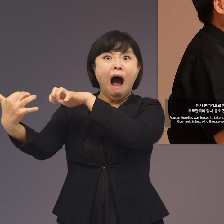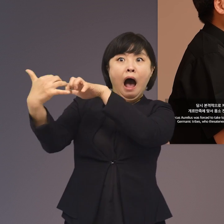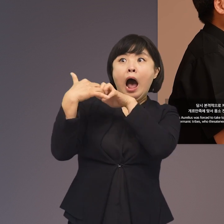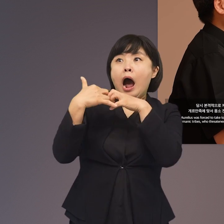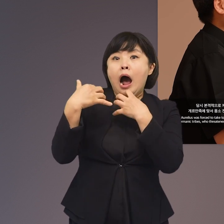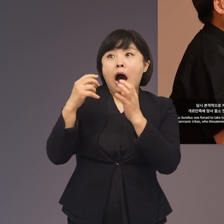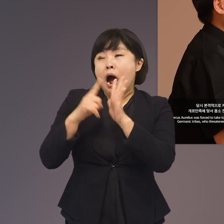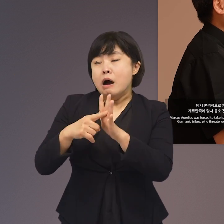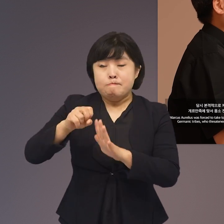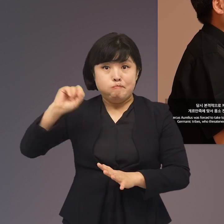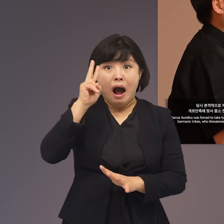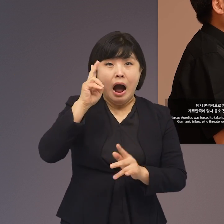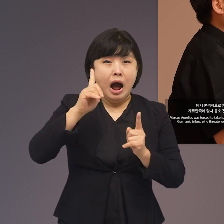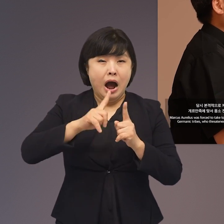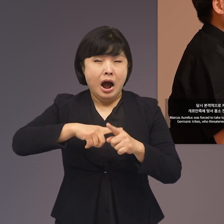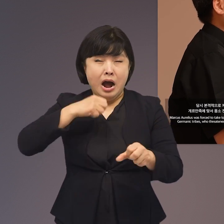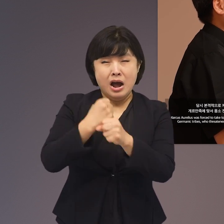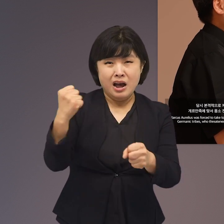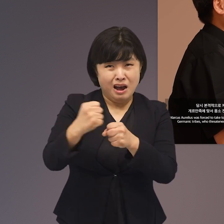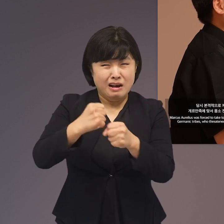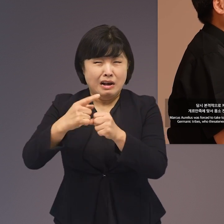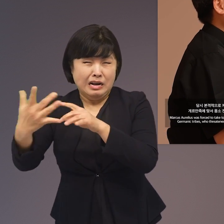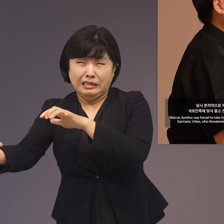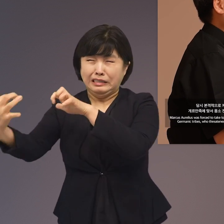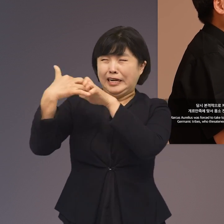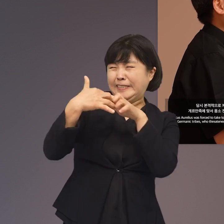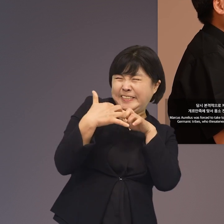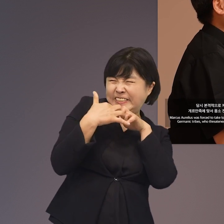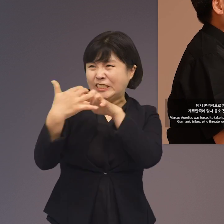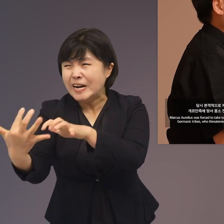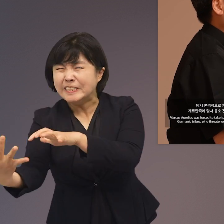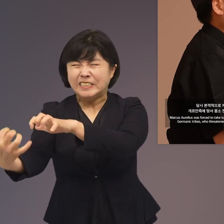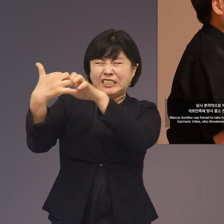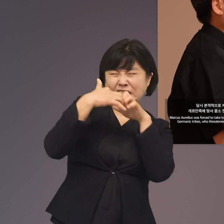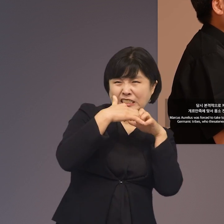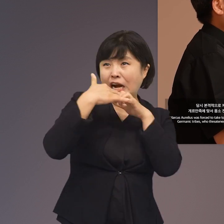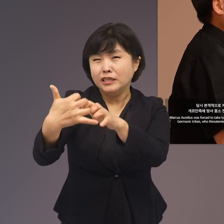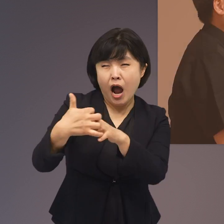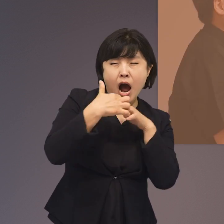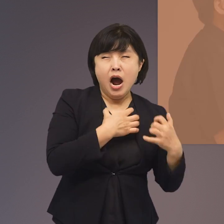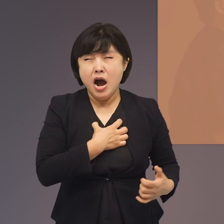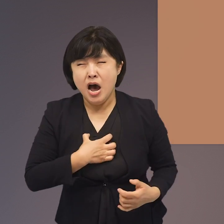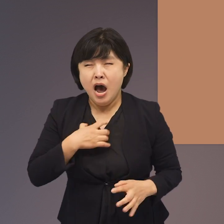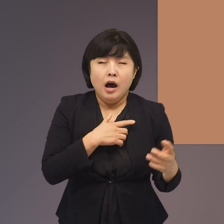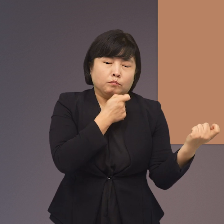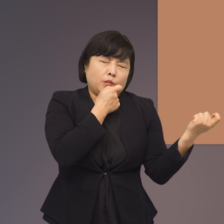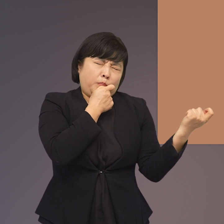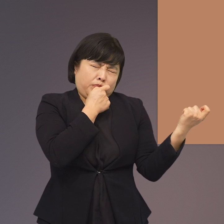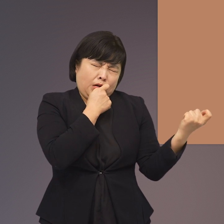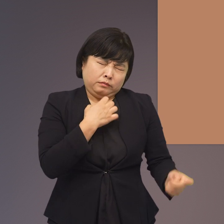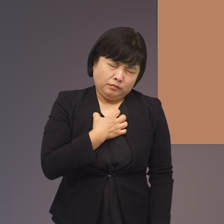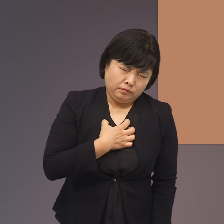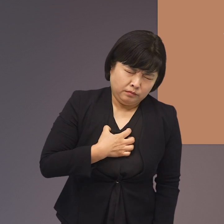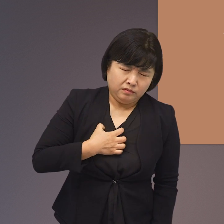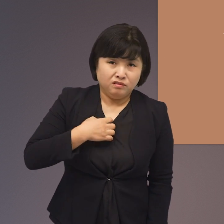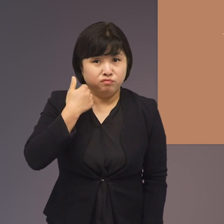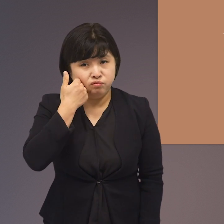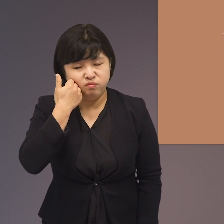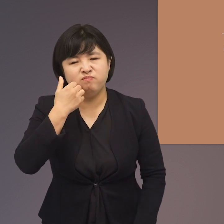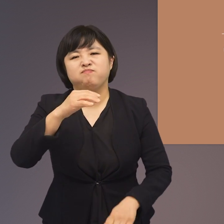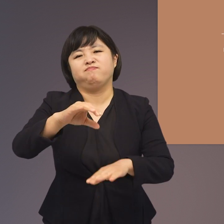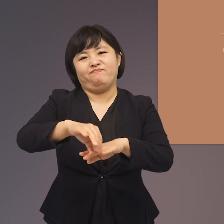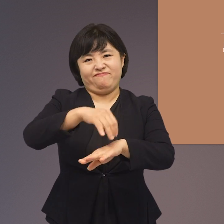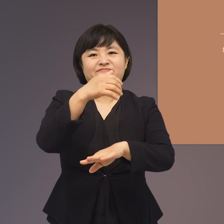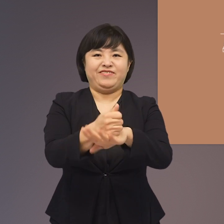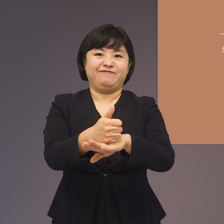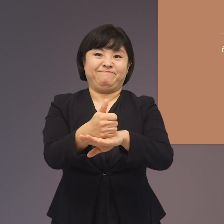쳐들어오던 게르만족에 맞서 몸소 전쟁터를 누벼야만 했고 아편을 진통제 삼아 살아야 할